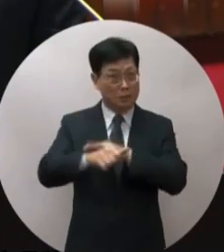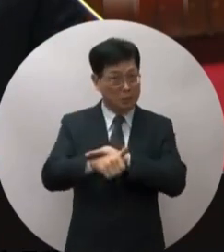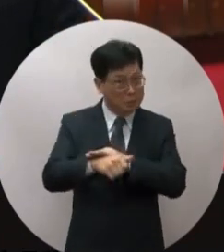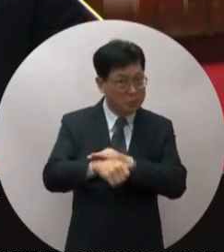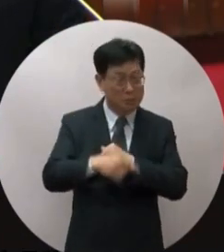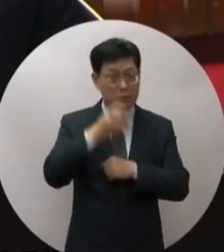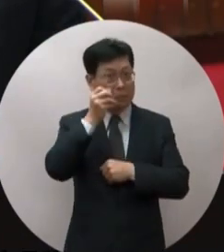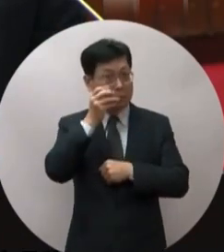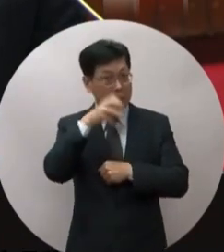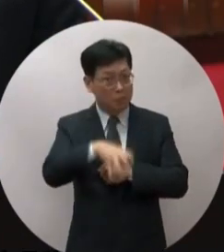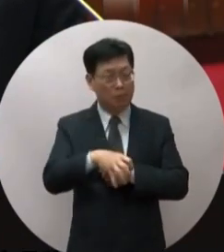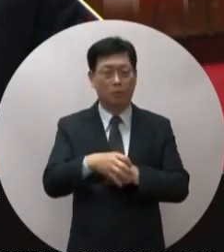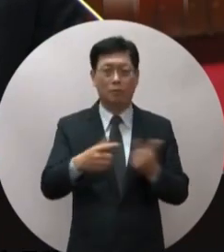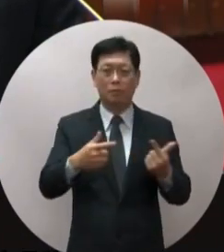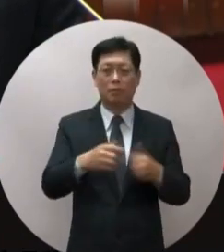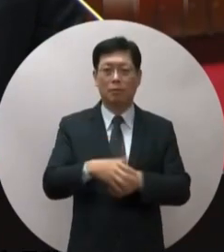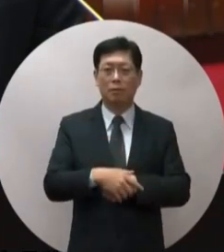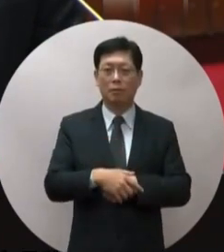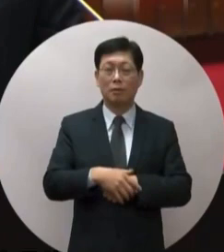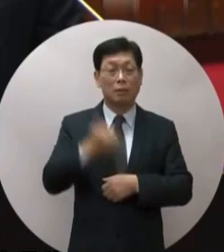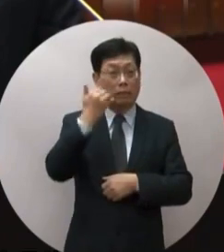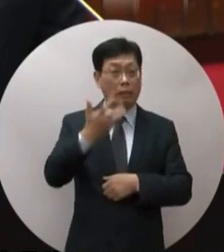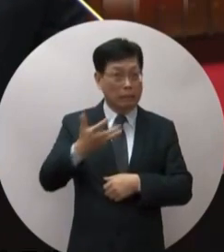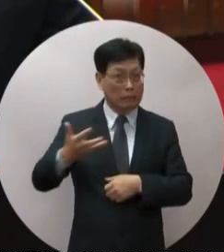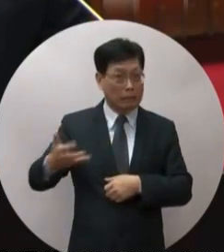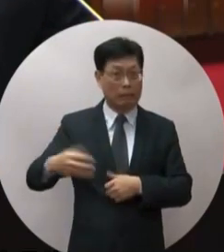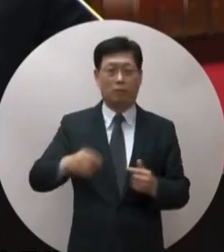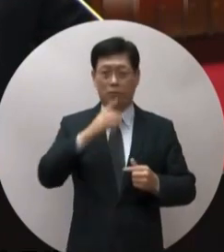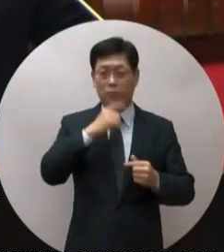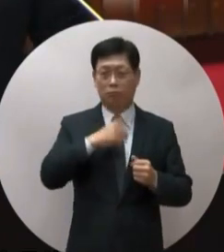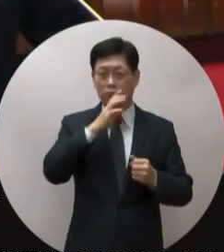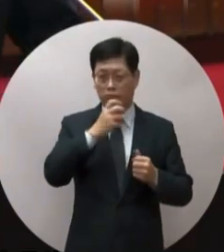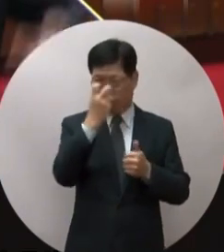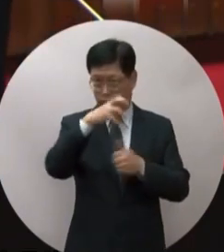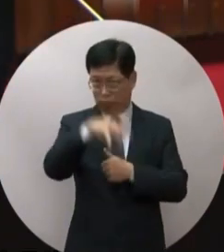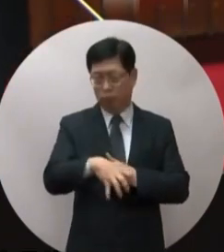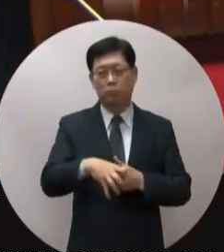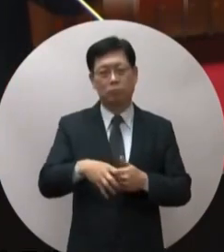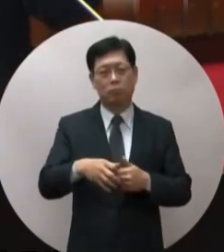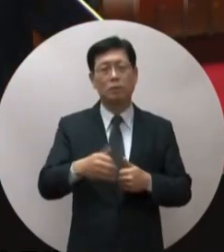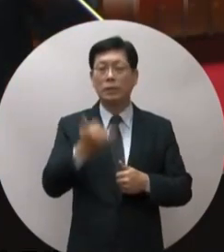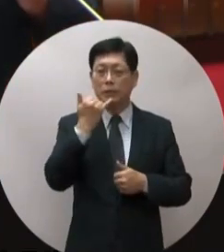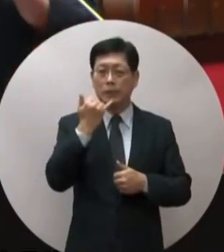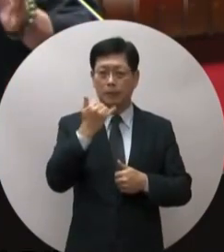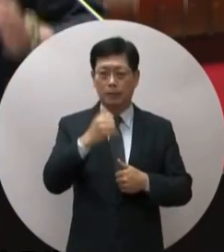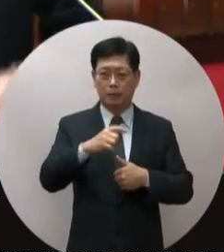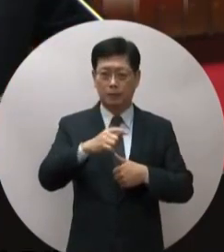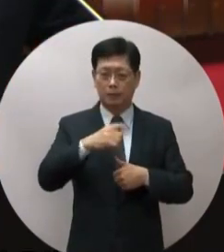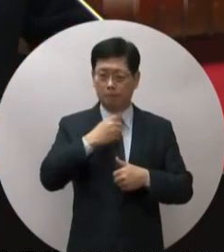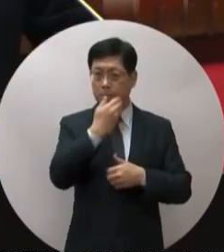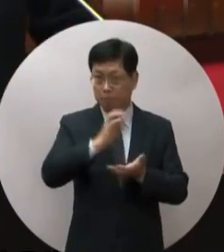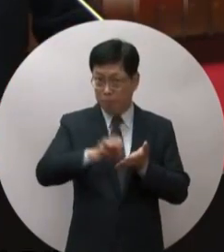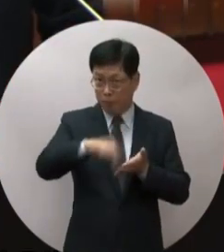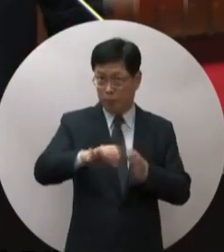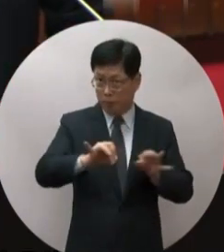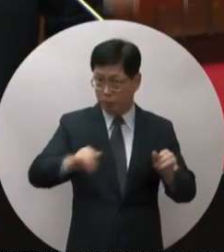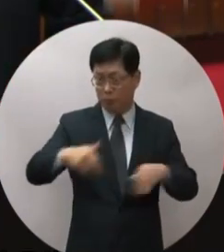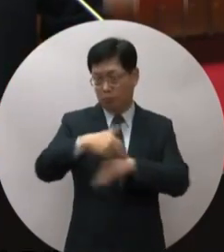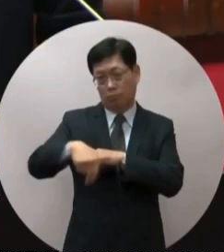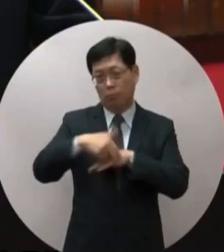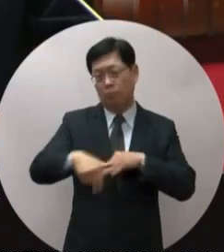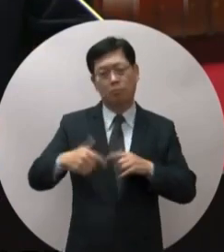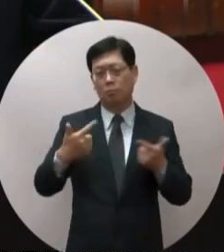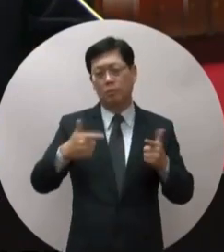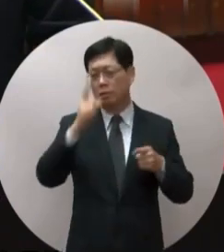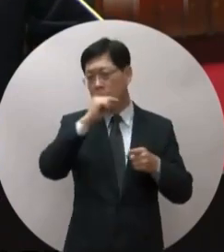一個所謂的欣賞就是跟我們說所謂的海洋的一個一個管鎖的成立就是說可以好好利用這塊塊來做整體規劃而